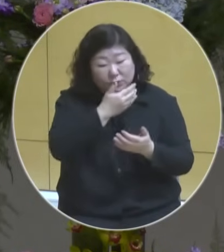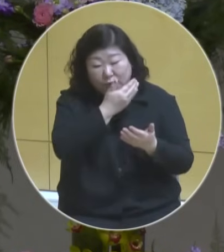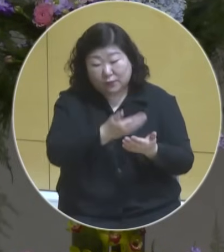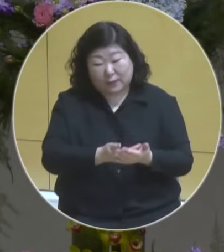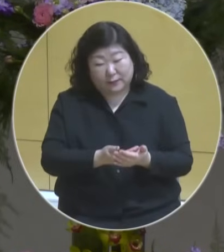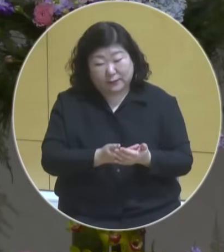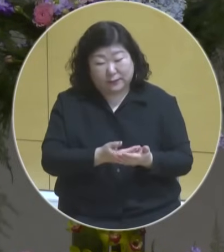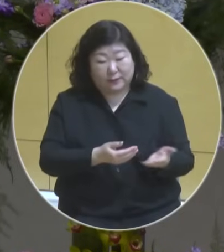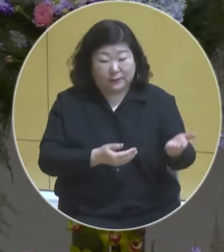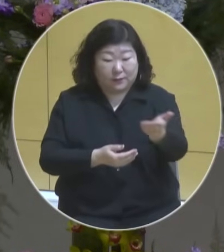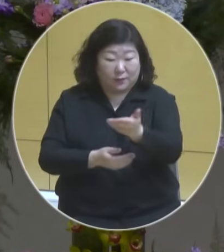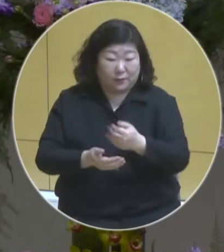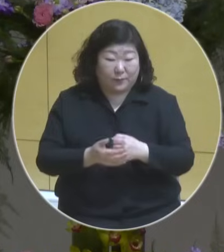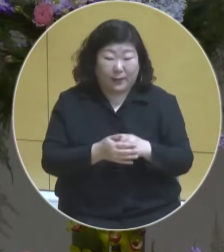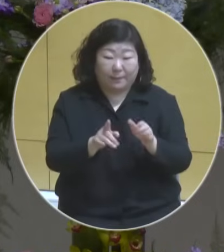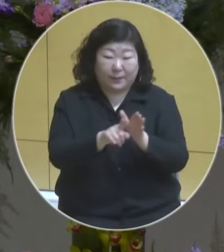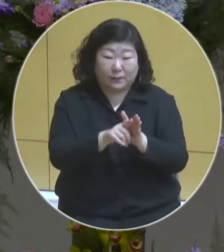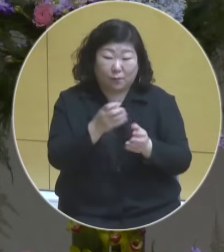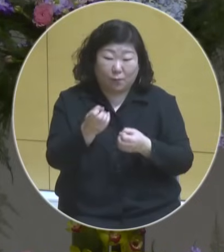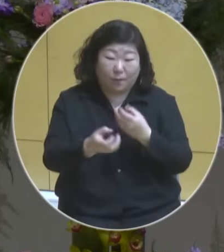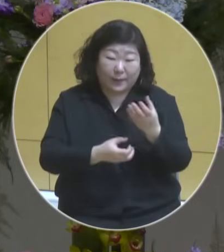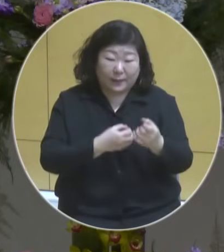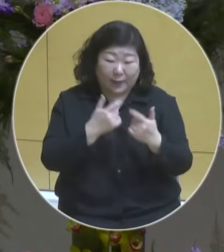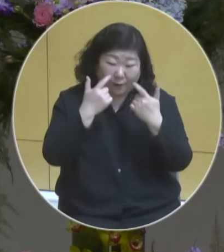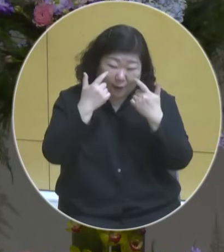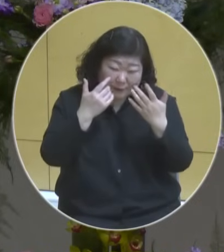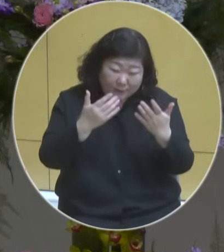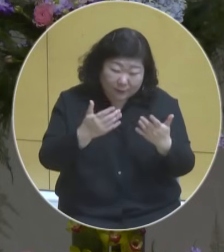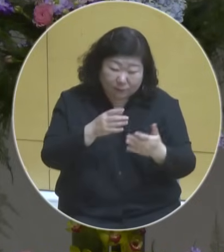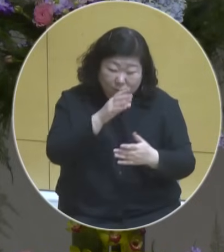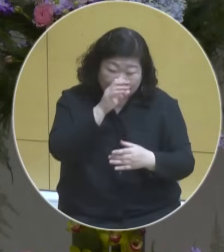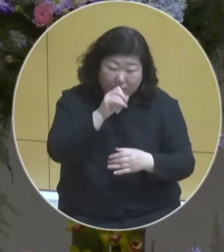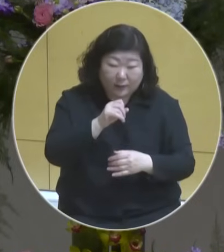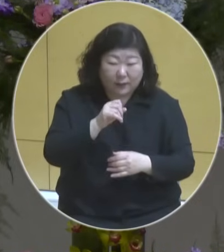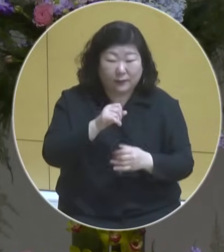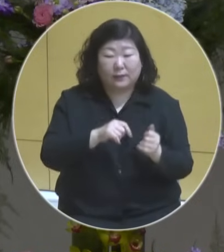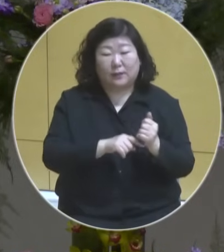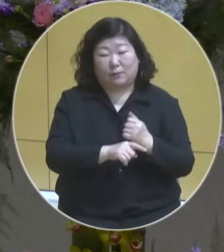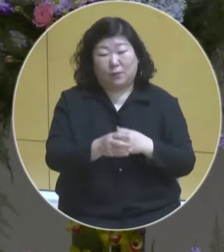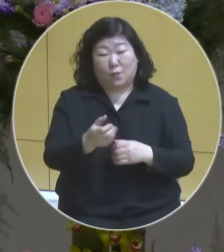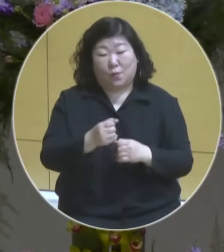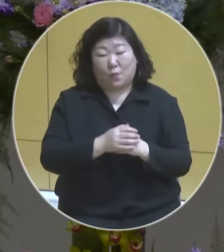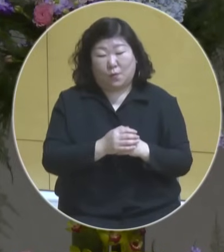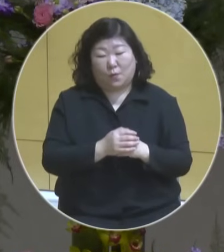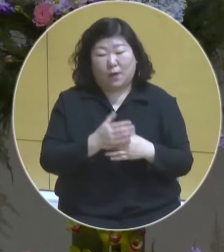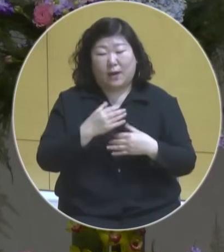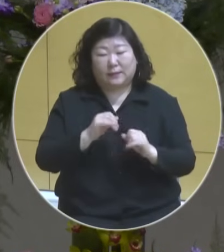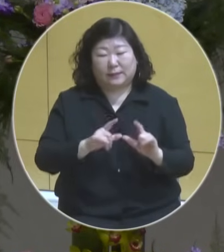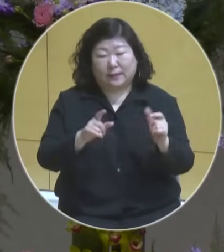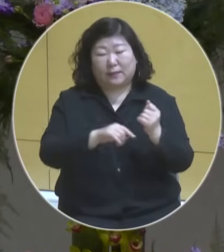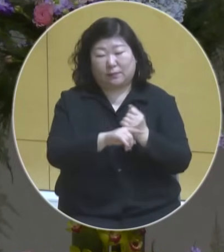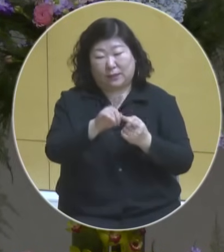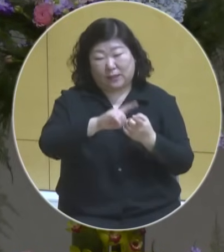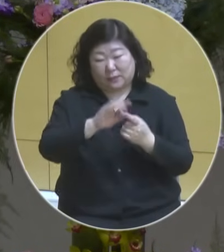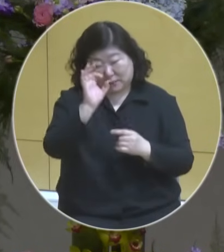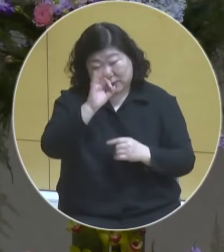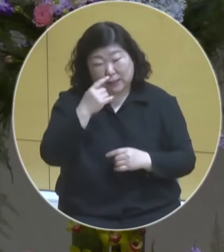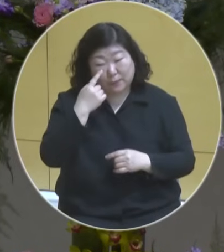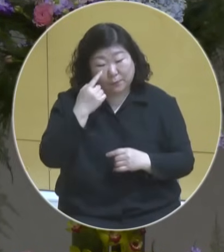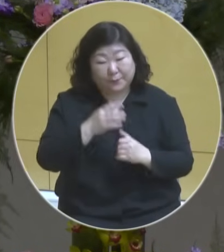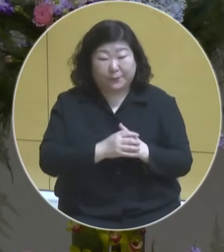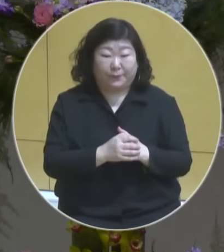나름대로 신앙적인 그런 고백들이 있었으면 좋겠다 그런 의미에서 안식 의미를 우리가 한번 찾아보겠습니다